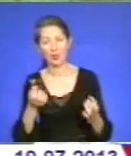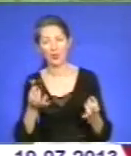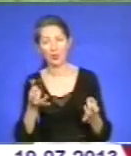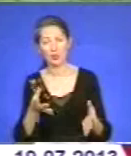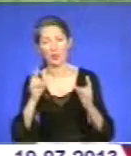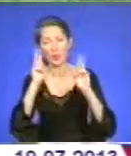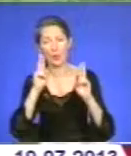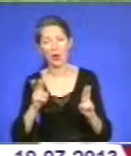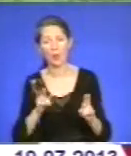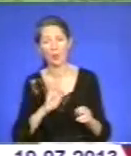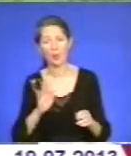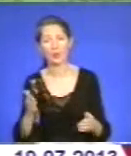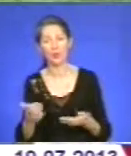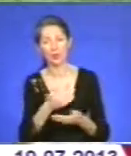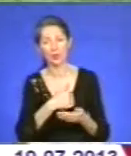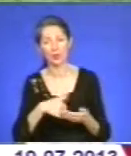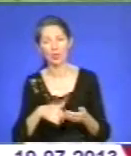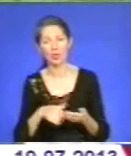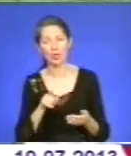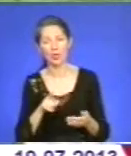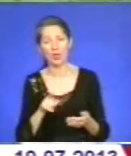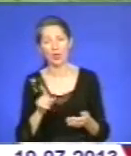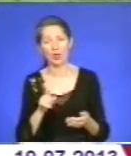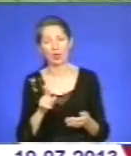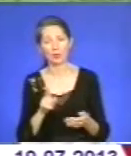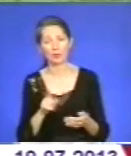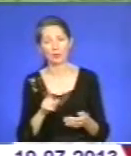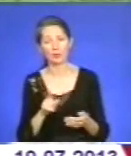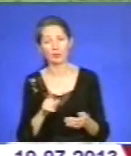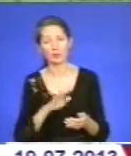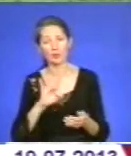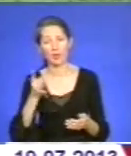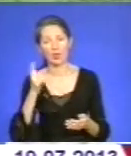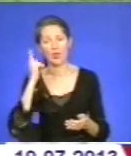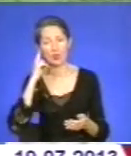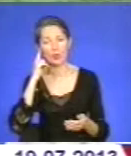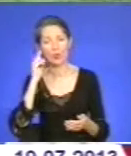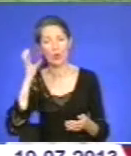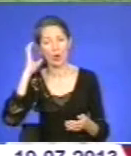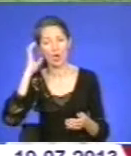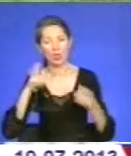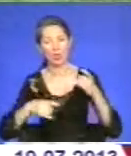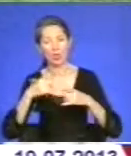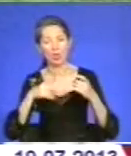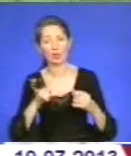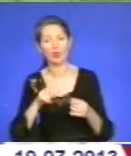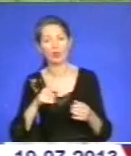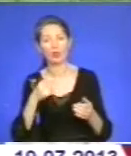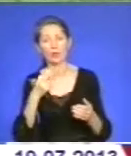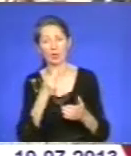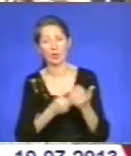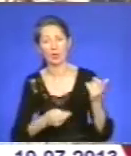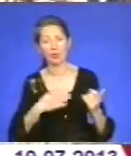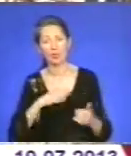правилами, будемо пожинати оце, що і не раз ми чуємо і по радіо, і по телебаченню, що гинуть наші